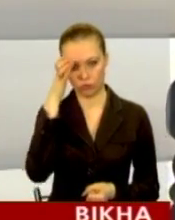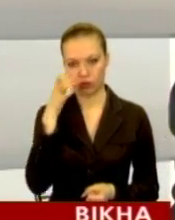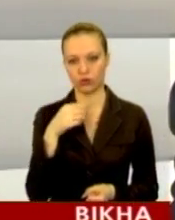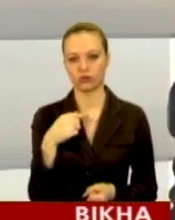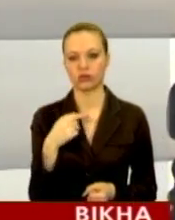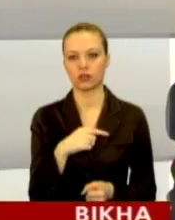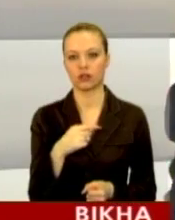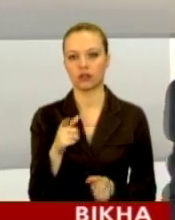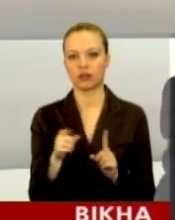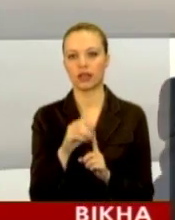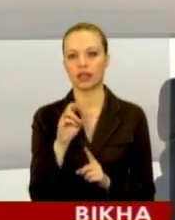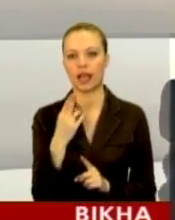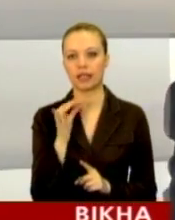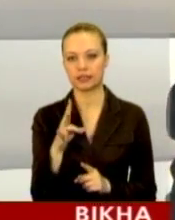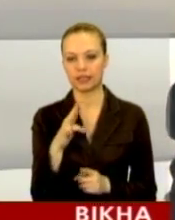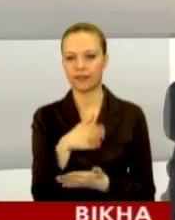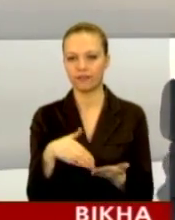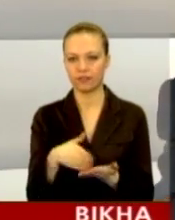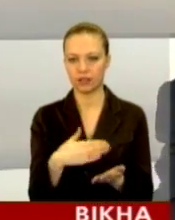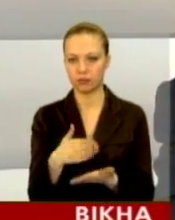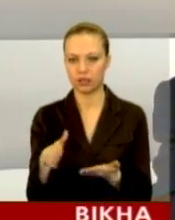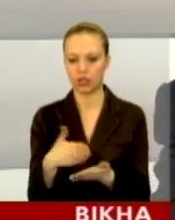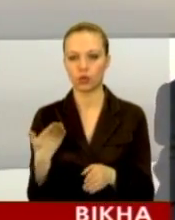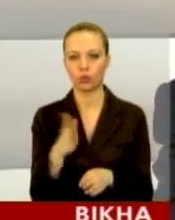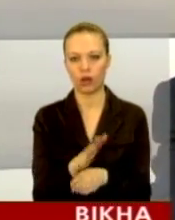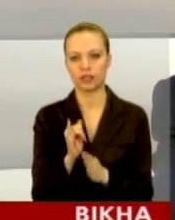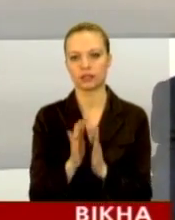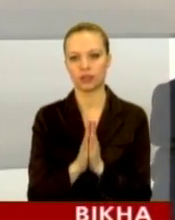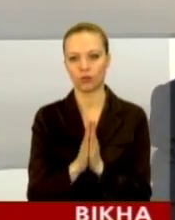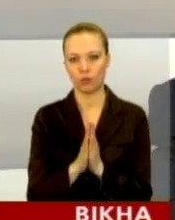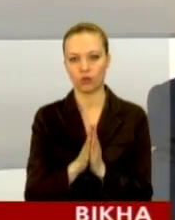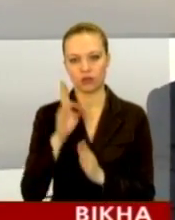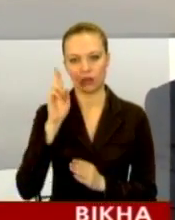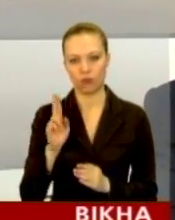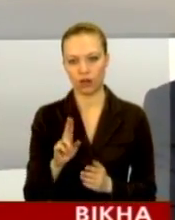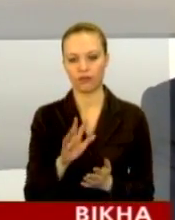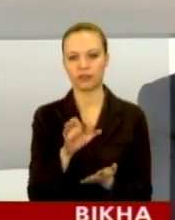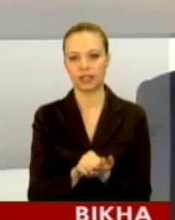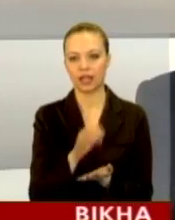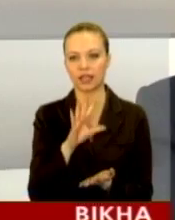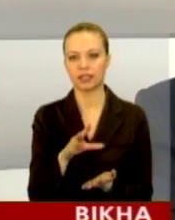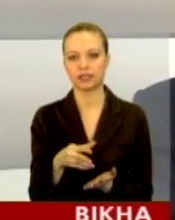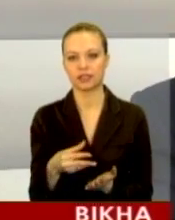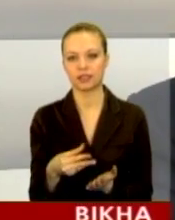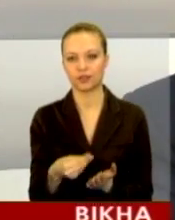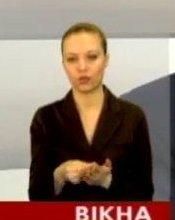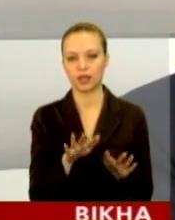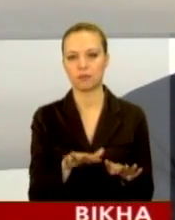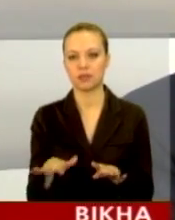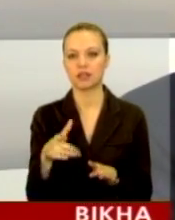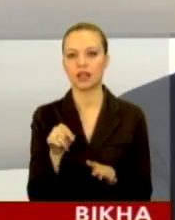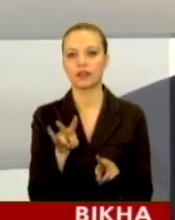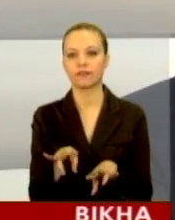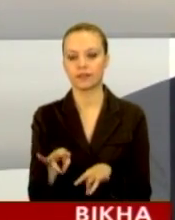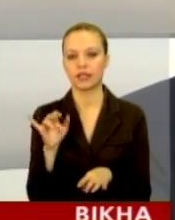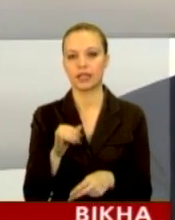з Борисом Єльциним відмінити укази і попросити моряків зайняти свої місця дислокації